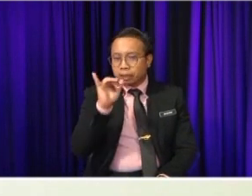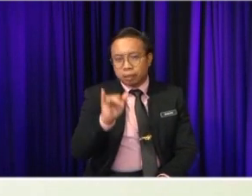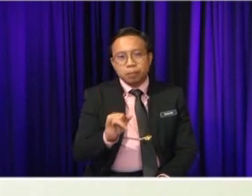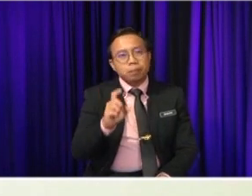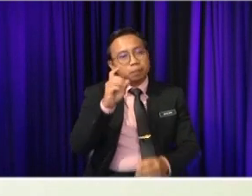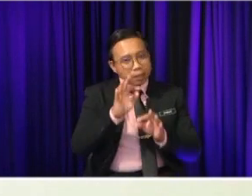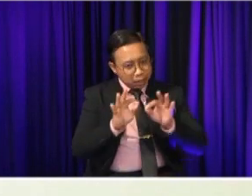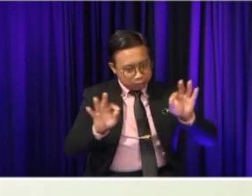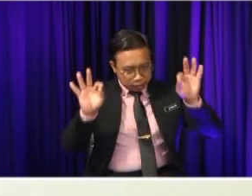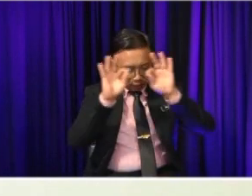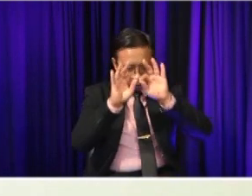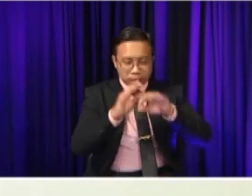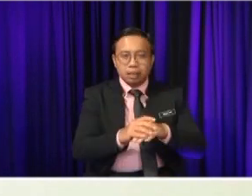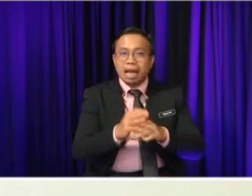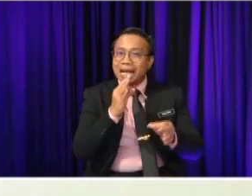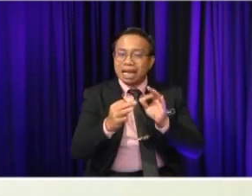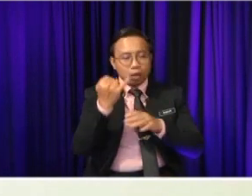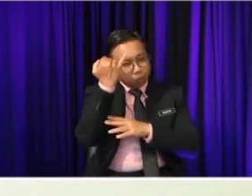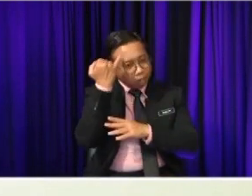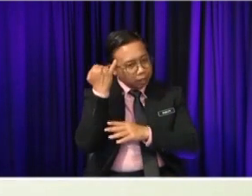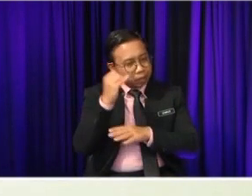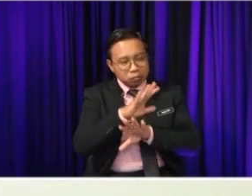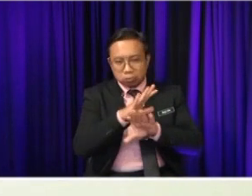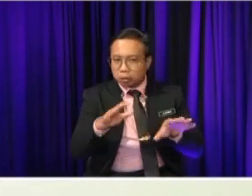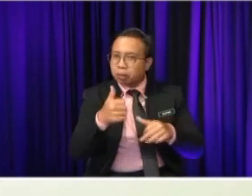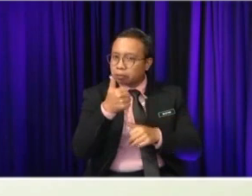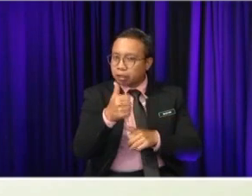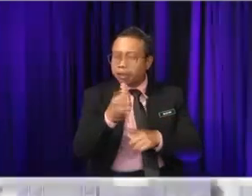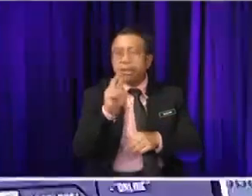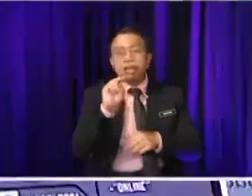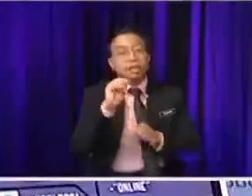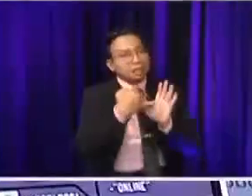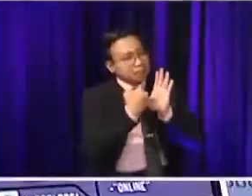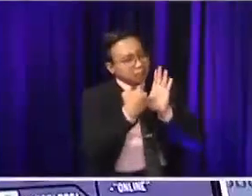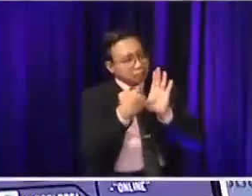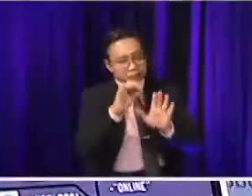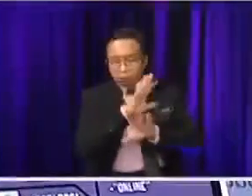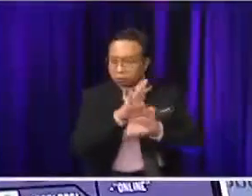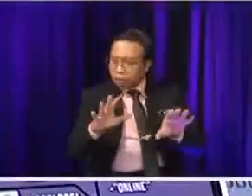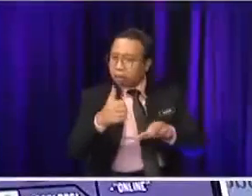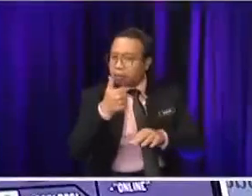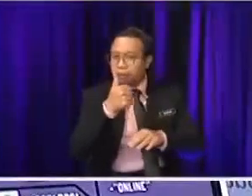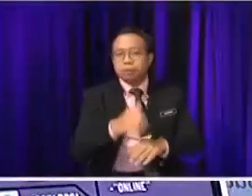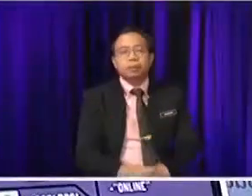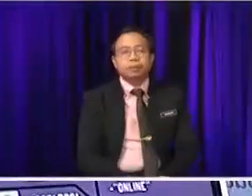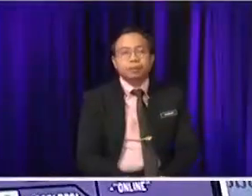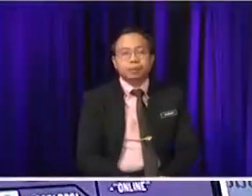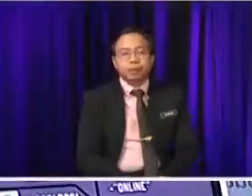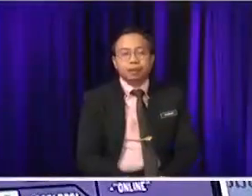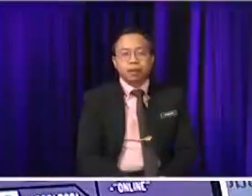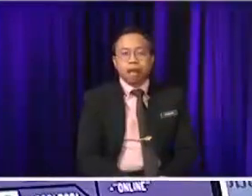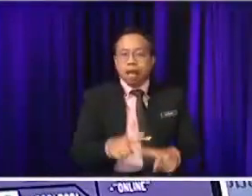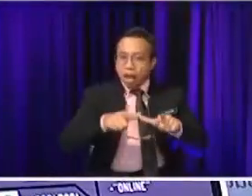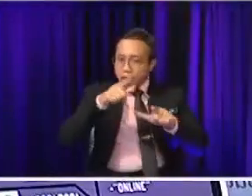sebab kalau id tak cantik ataupun ID Tak Menarik nanti iklan atau menarik oke ya oke yaitu